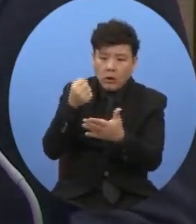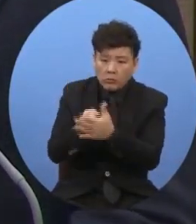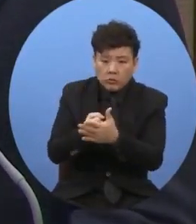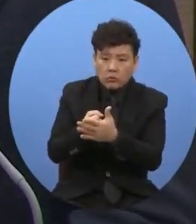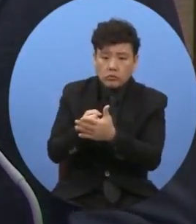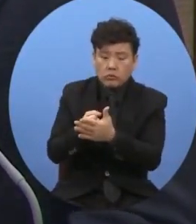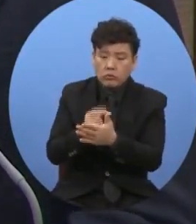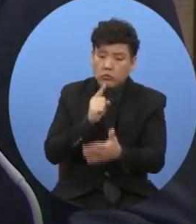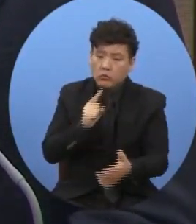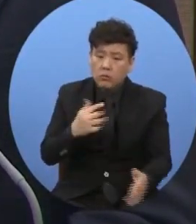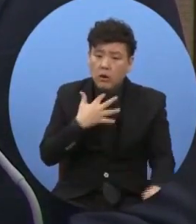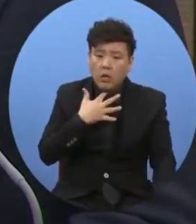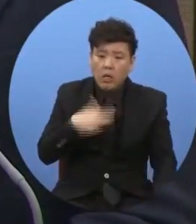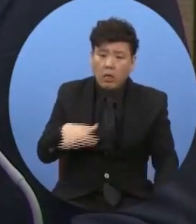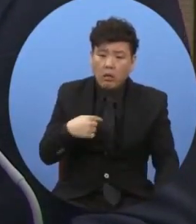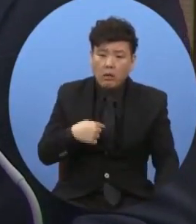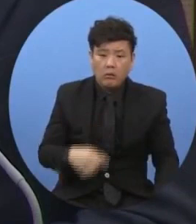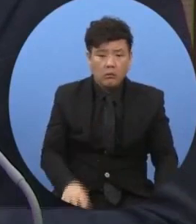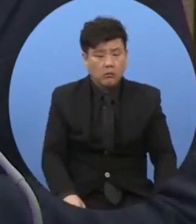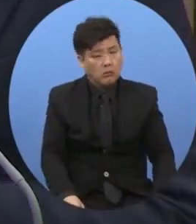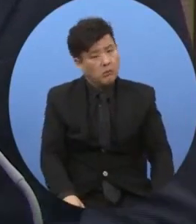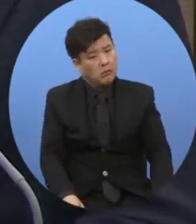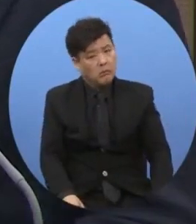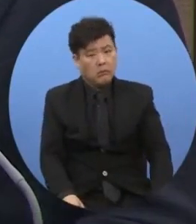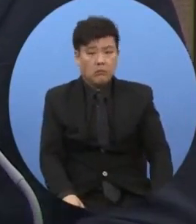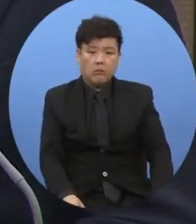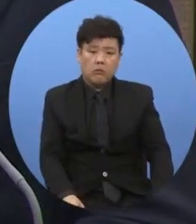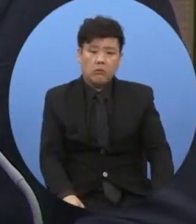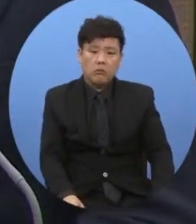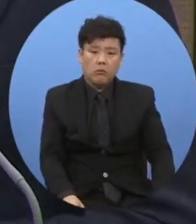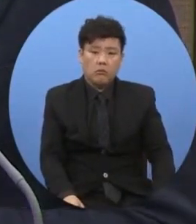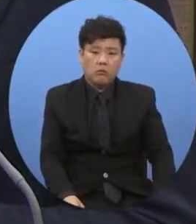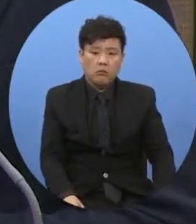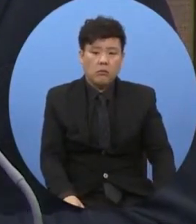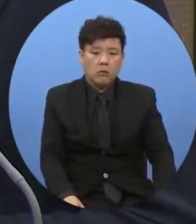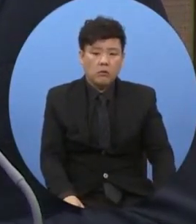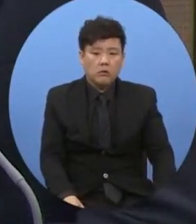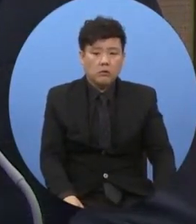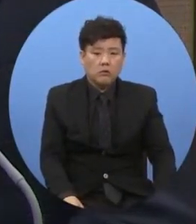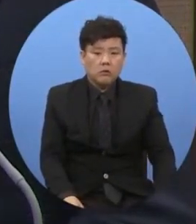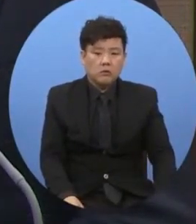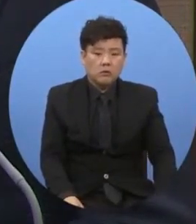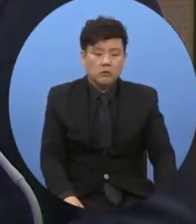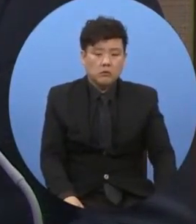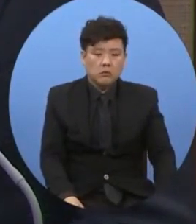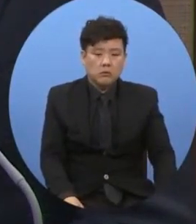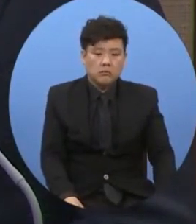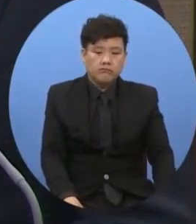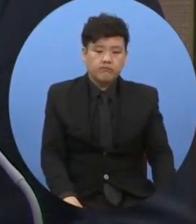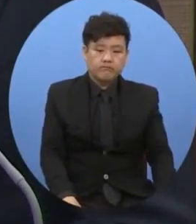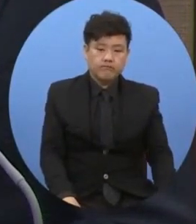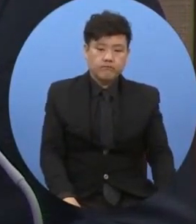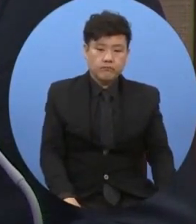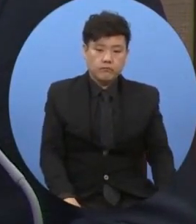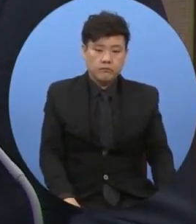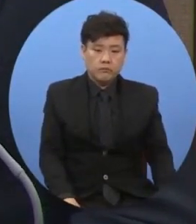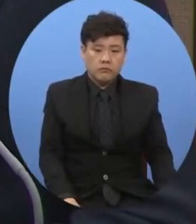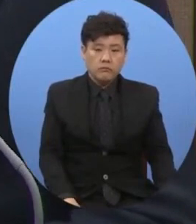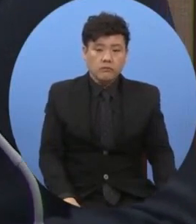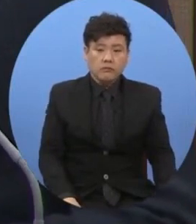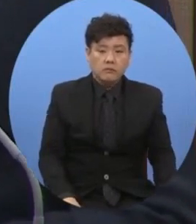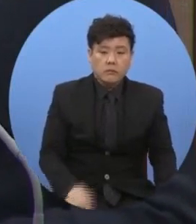했는데요. 그러신가요? 얘기 한번 받아들이는 사람들의 차이는 있는 것 같습니다. 그러니까 이제 뭐 선한 정책이